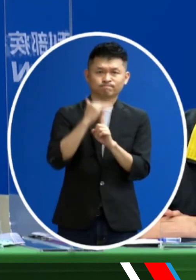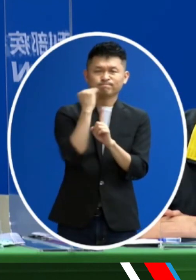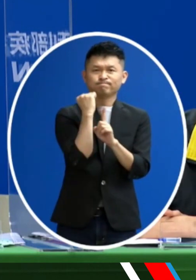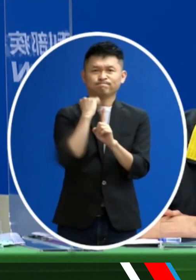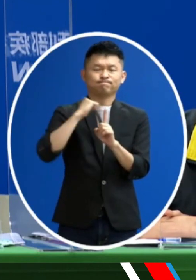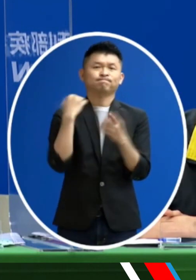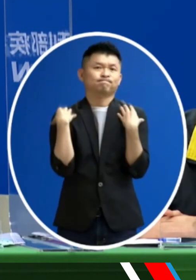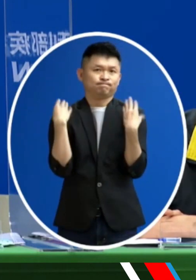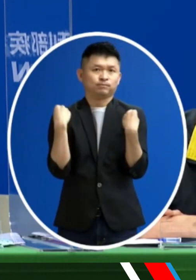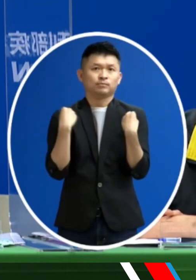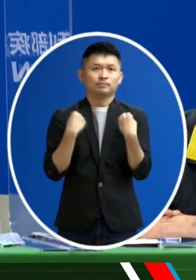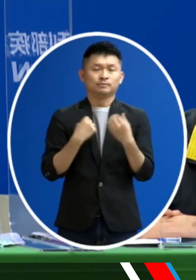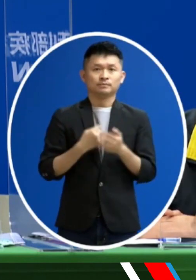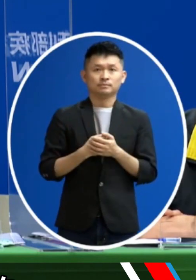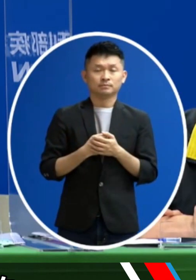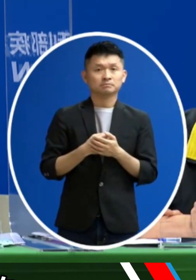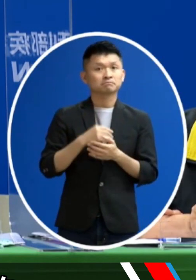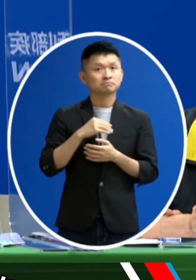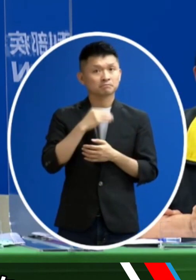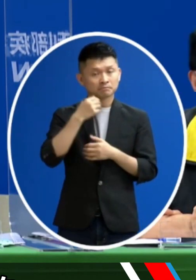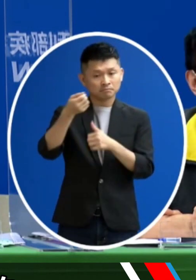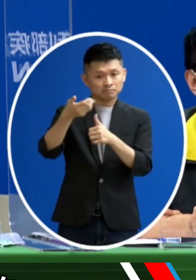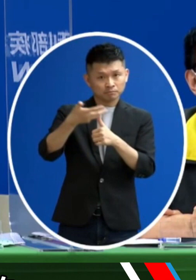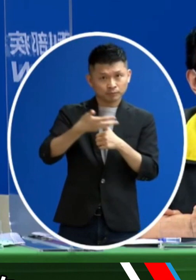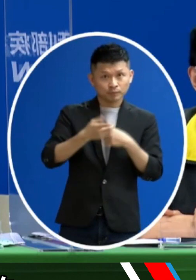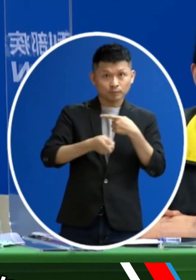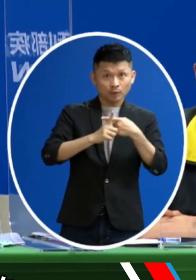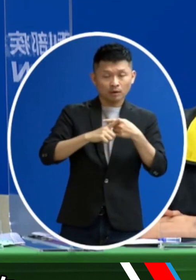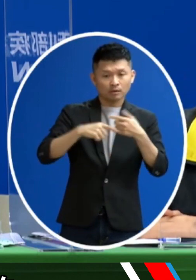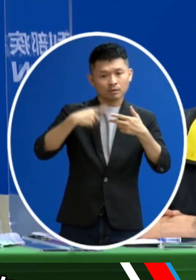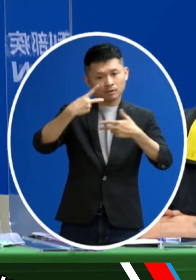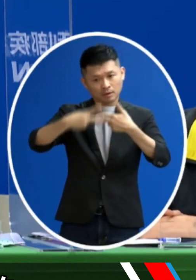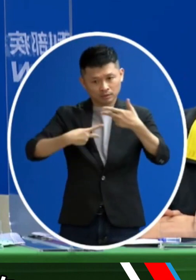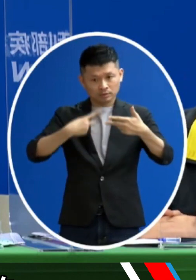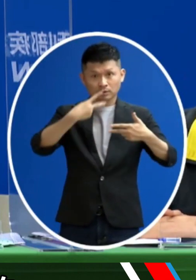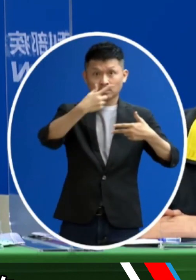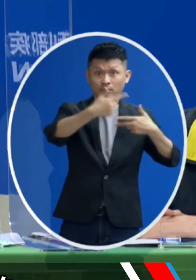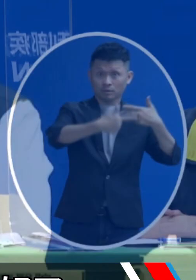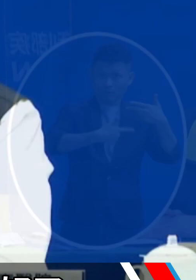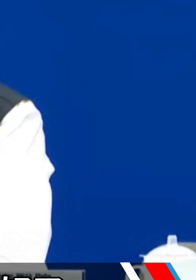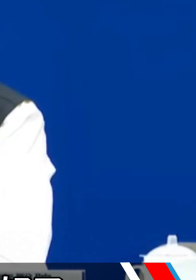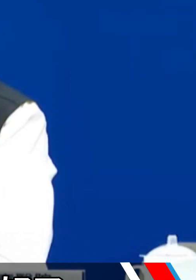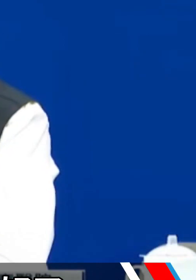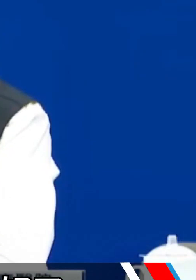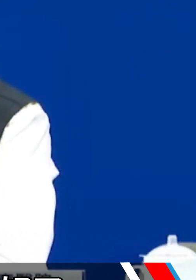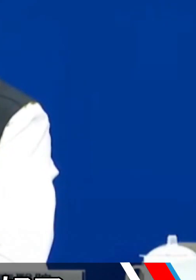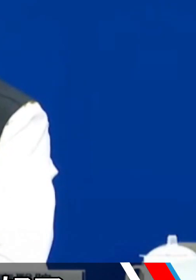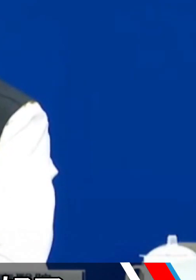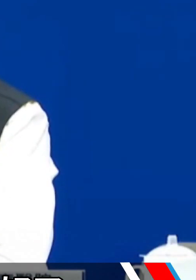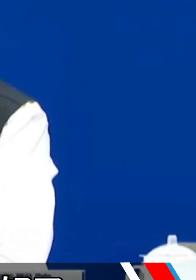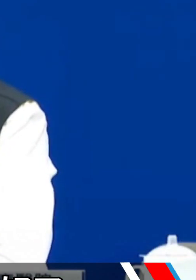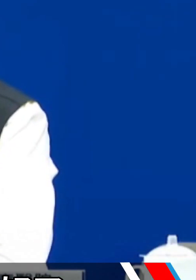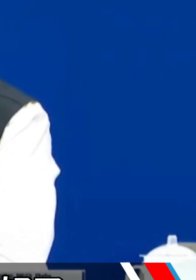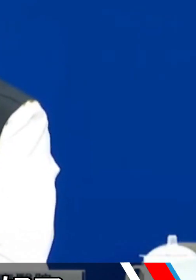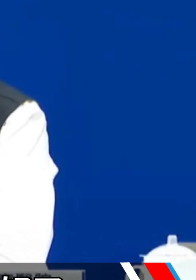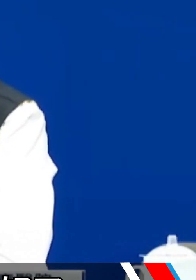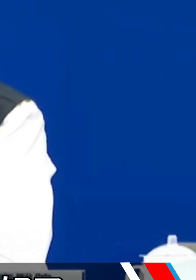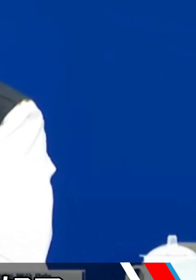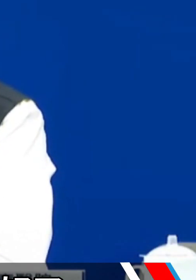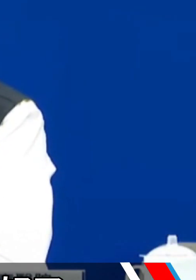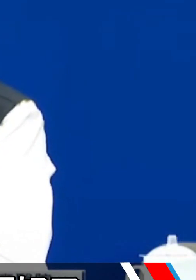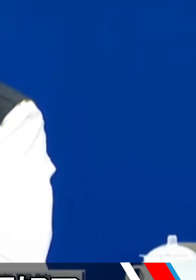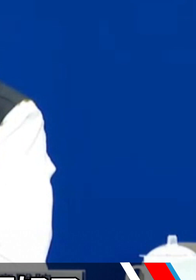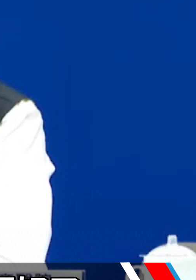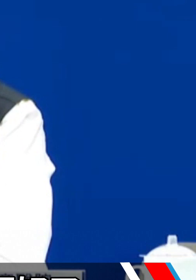发生在这个感染后的2周到6周之间是最常见的。如果你的孩子在感染新冠已经